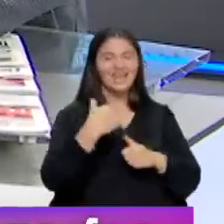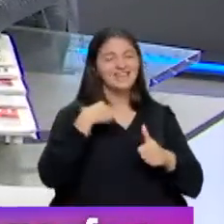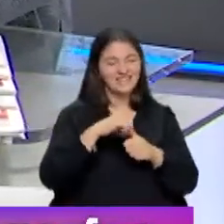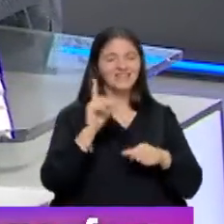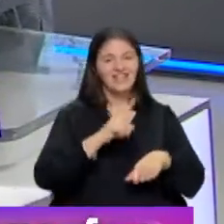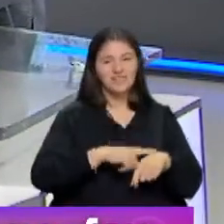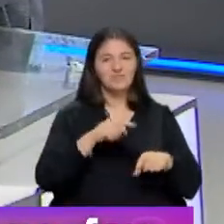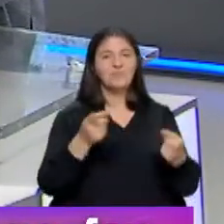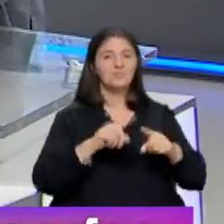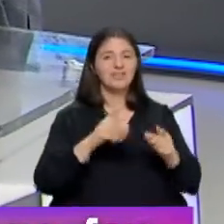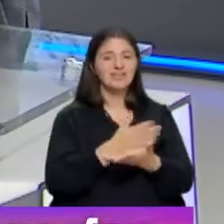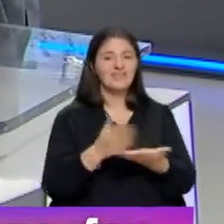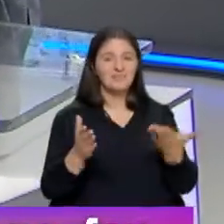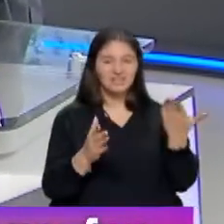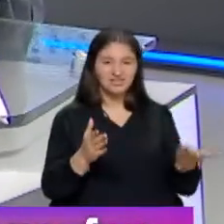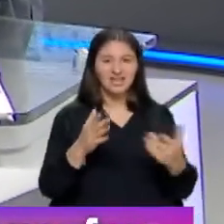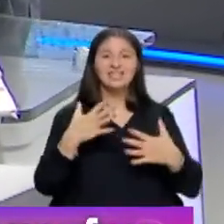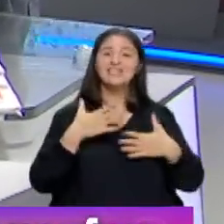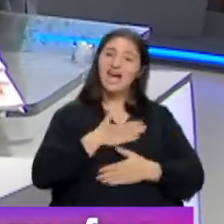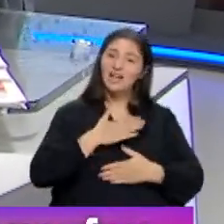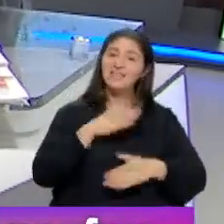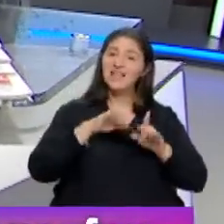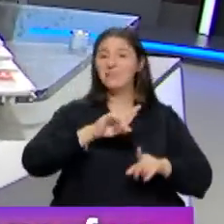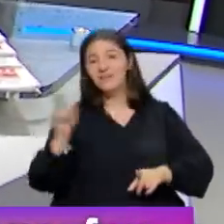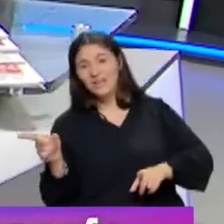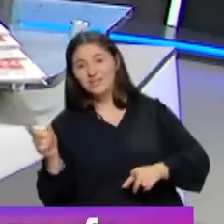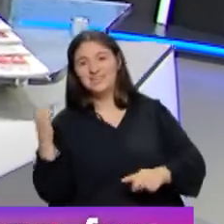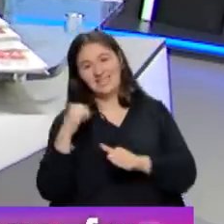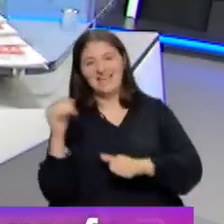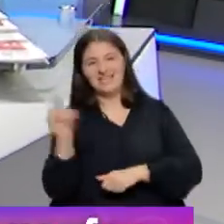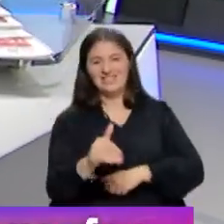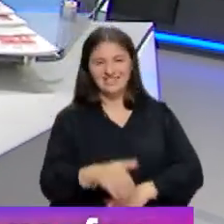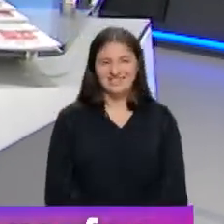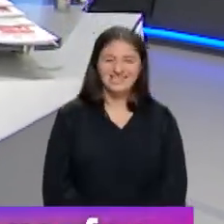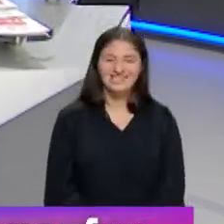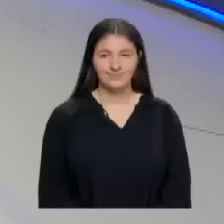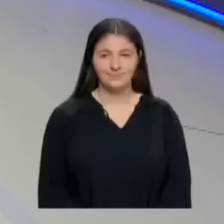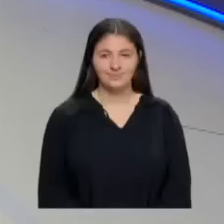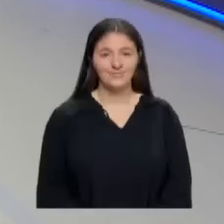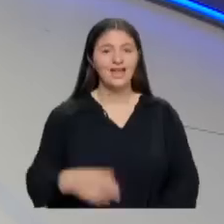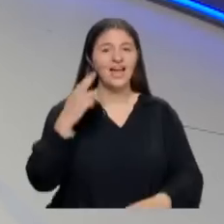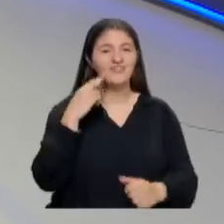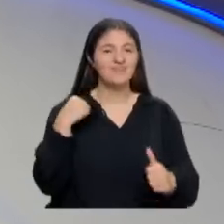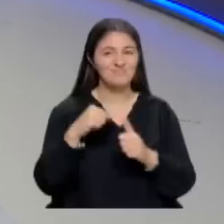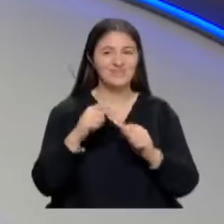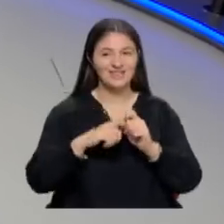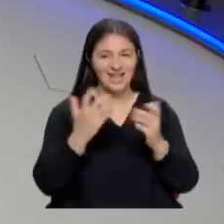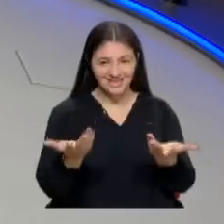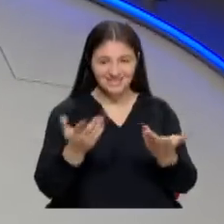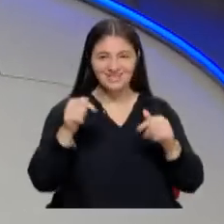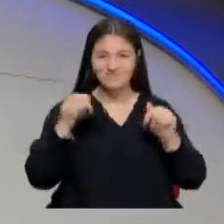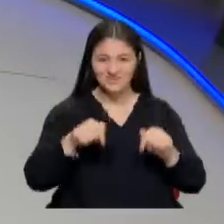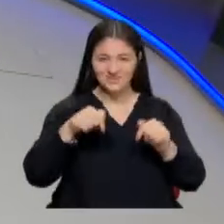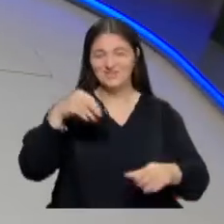çalar saatte bu buluşmalarımız devam edecek sağdan reklamlara gidiyoruz döneceğiz Ben bir kez daha Günaydın